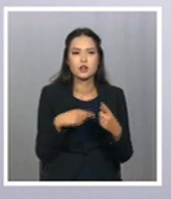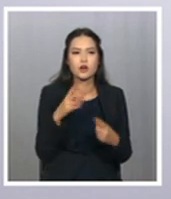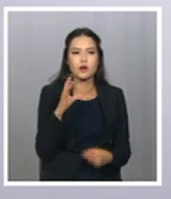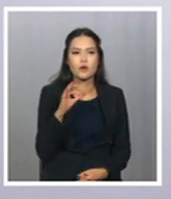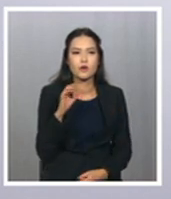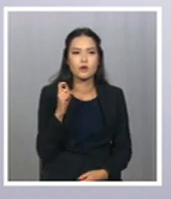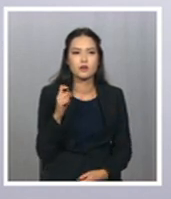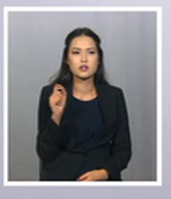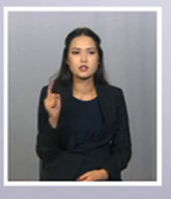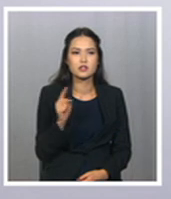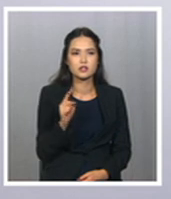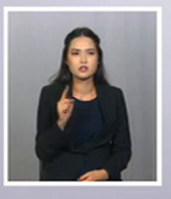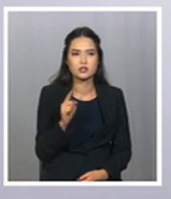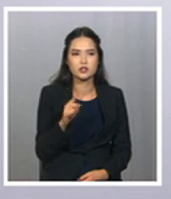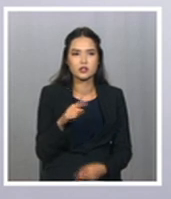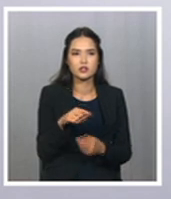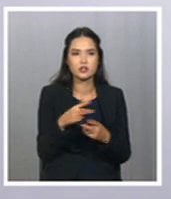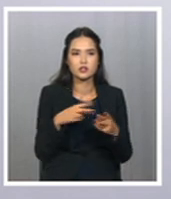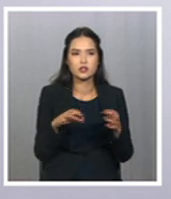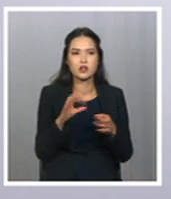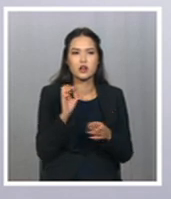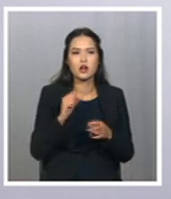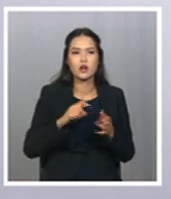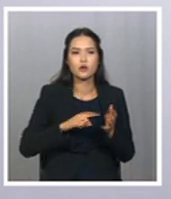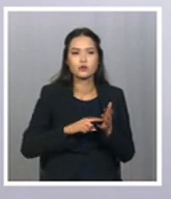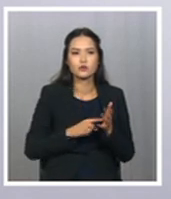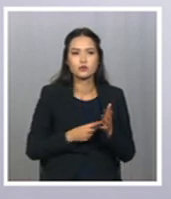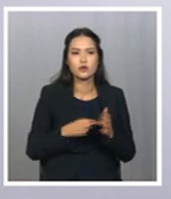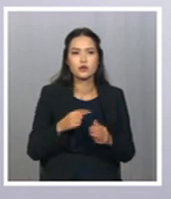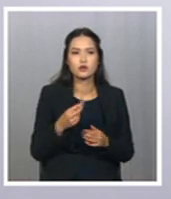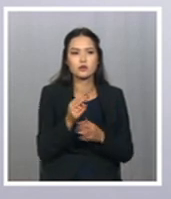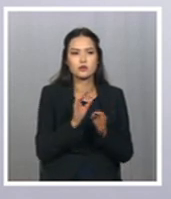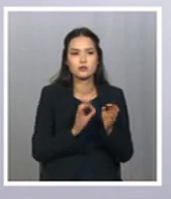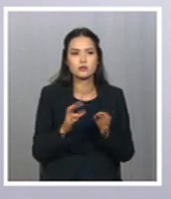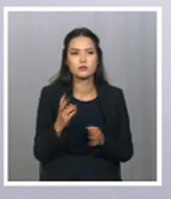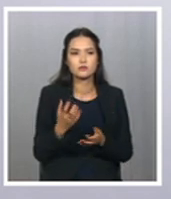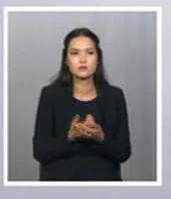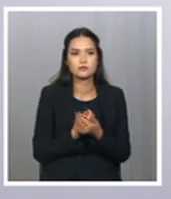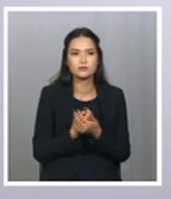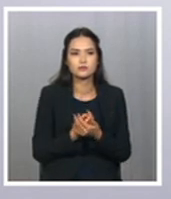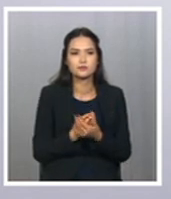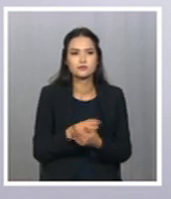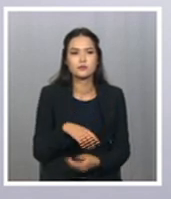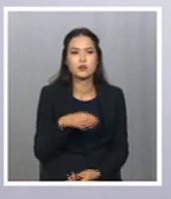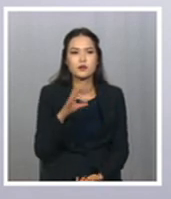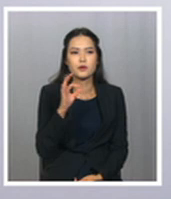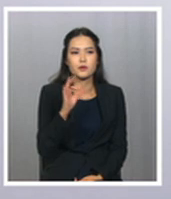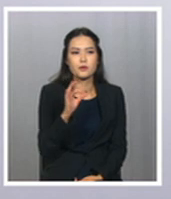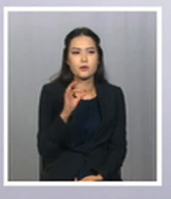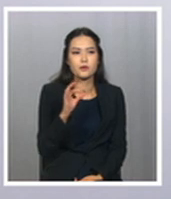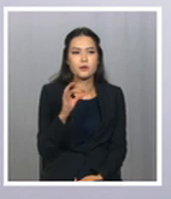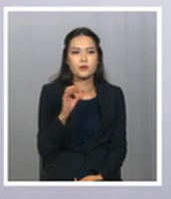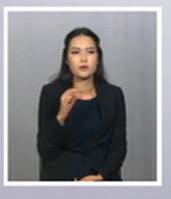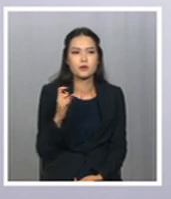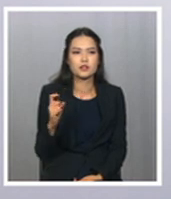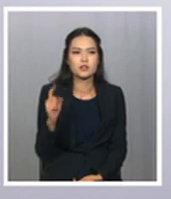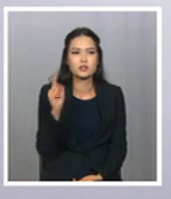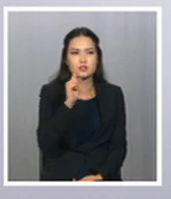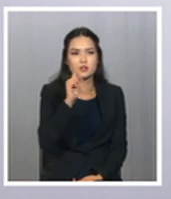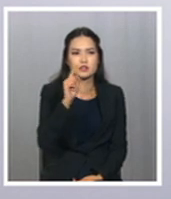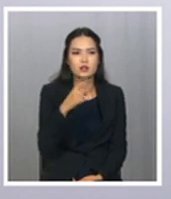OXZ жастығындағы А нүктесінің проекциясын саламыз. OXZ ол бізде